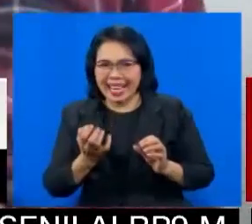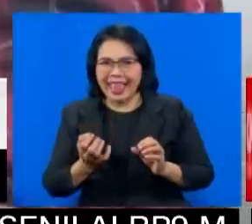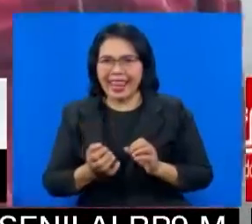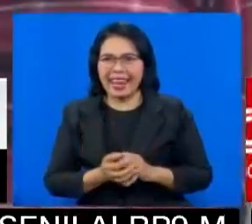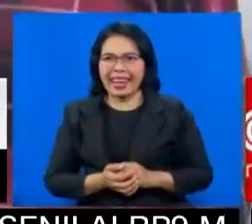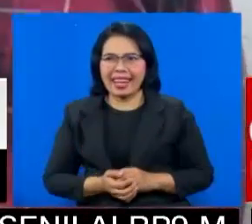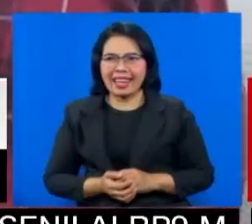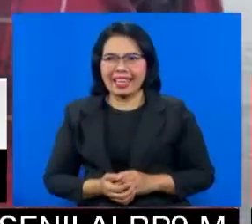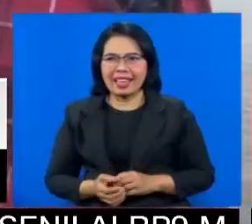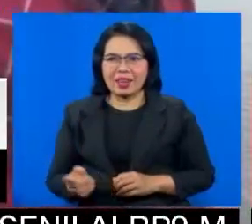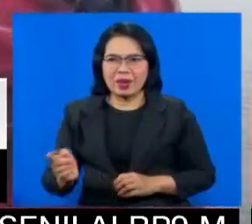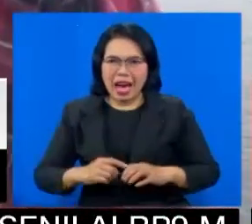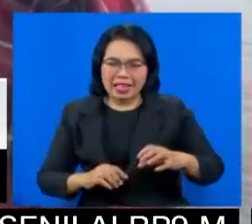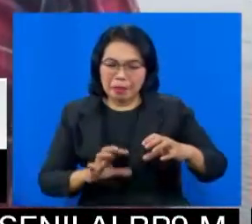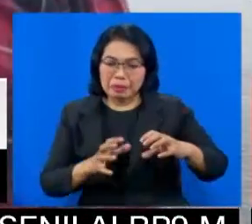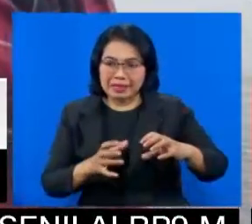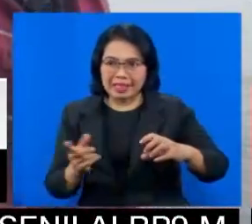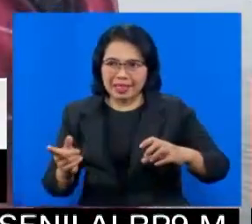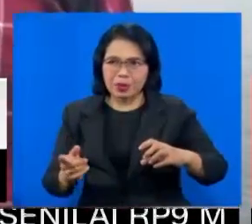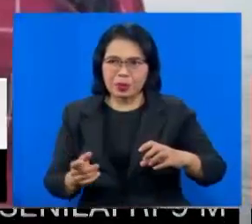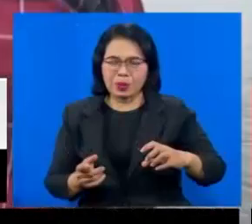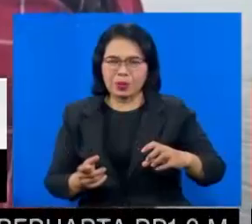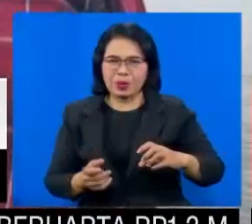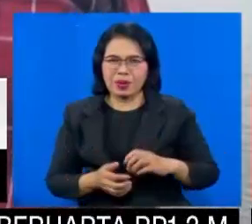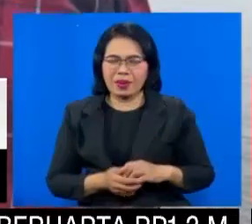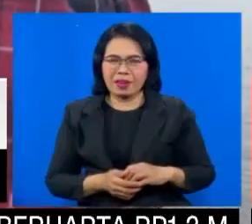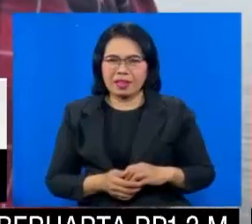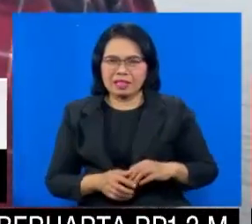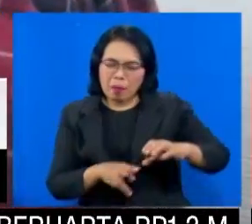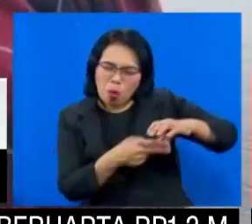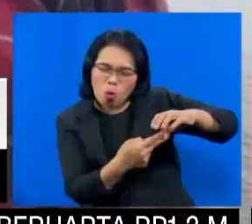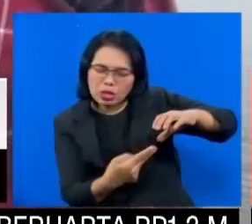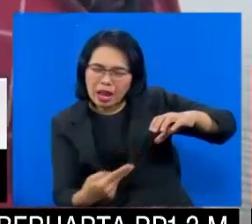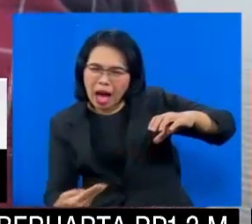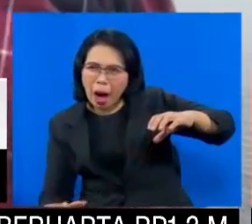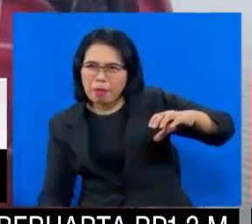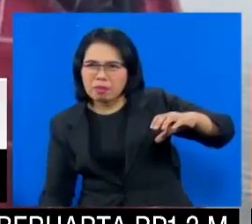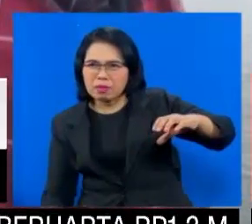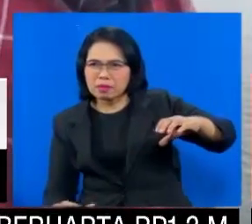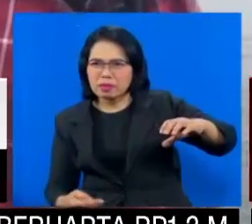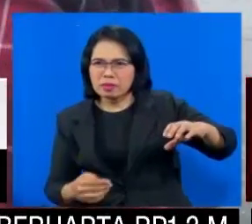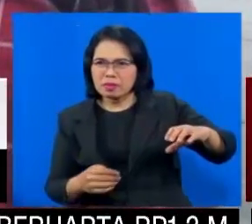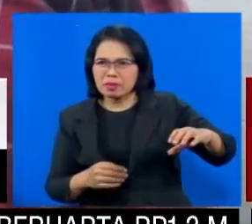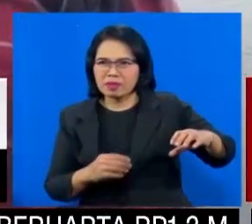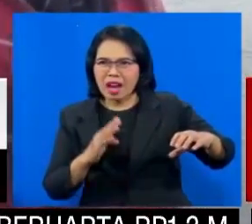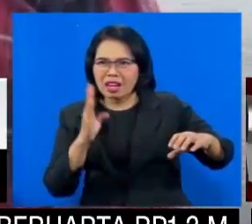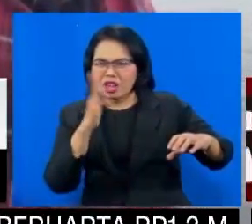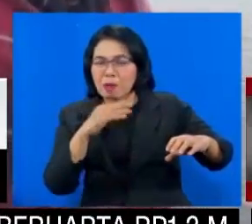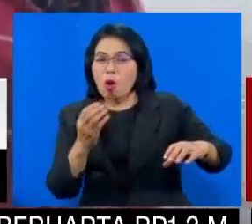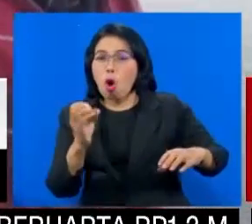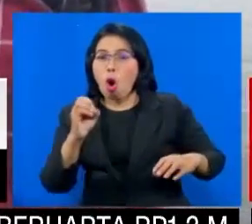dari kompresor yang tadi nyala dan ya, selama nyelam ada bau oli ya Pak ya, di sini. Ya. Gak masalah itu Pak?